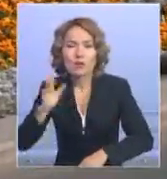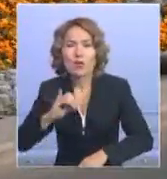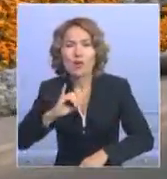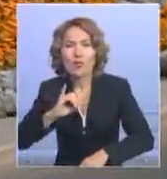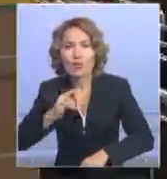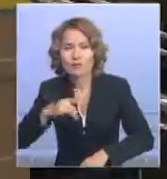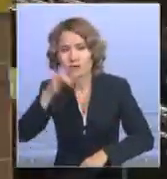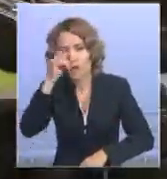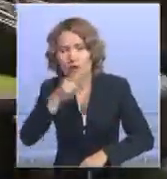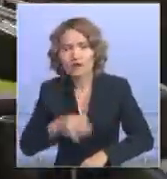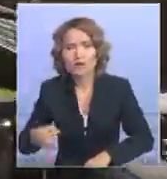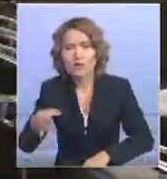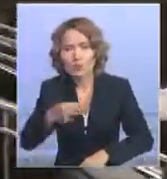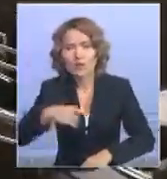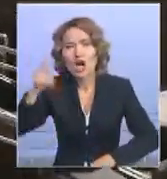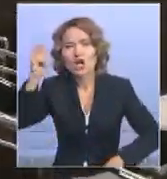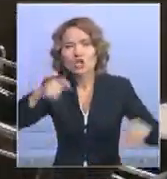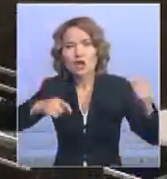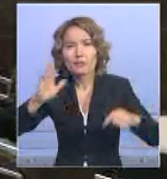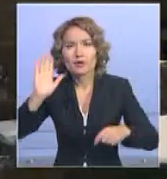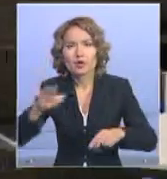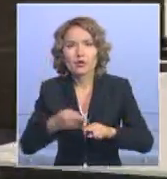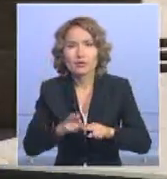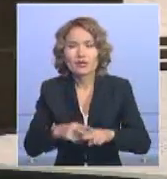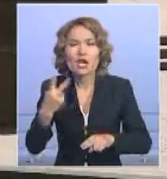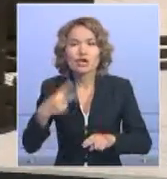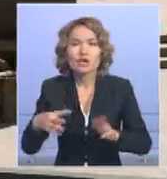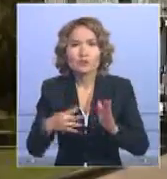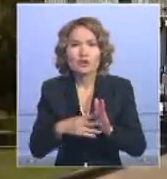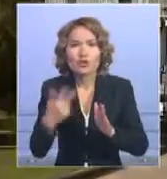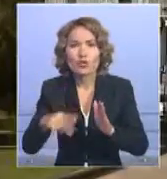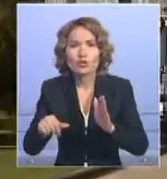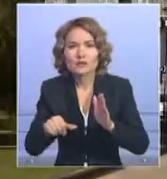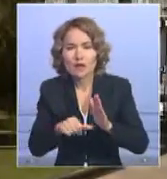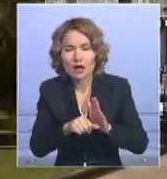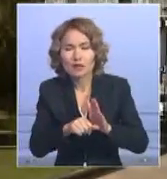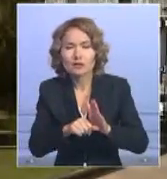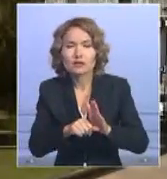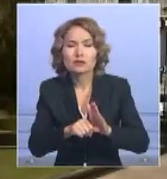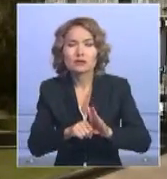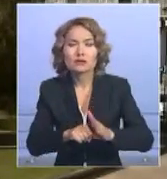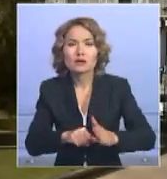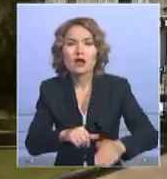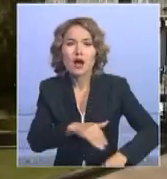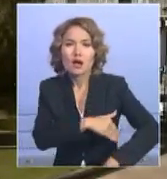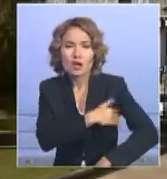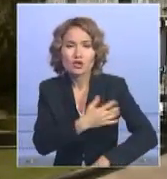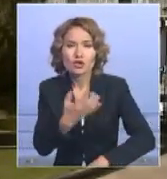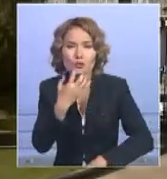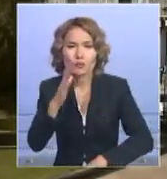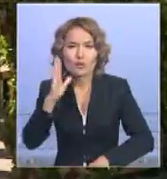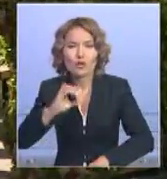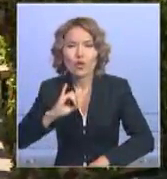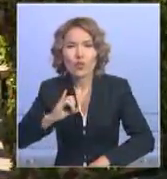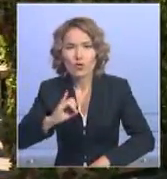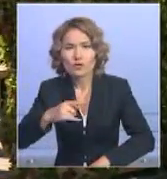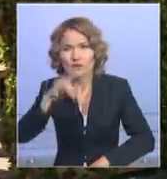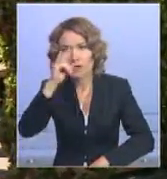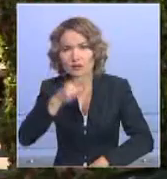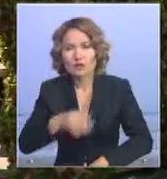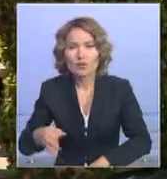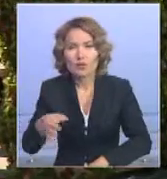өткінші жаңбыр жауады. Дегенмен бұл аймақта 29-36 градус жылы болады дейді Қазгидромет мамандары. Ал шығыста